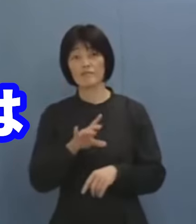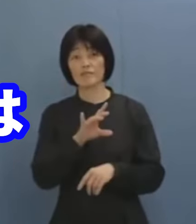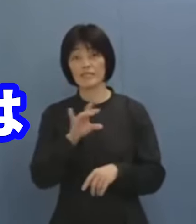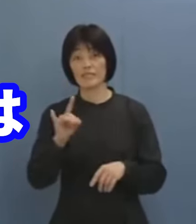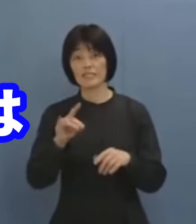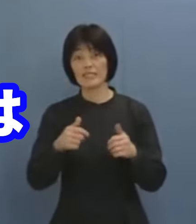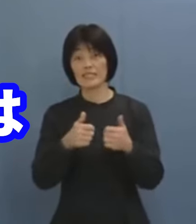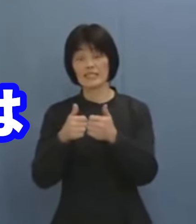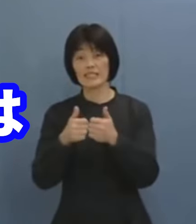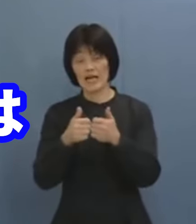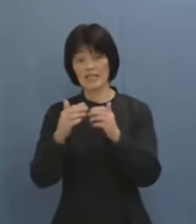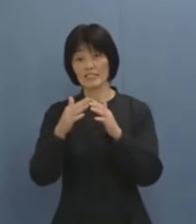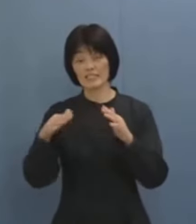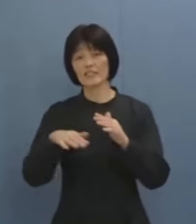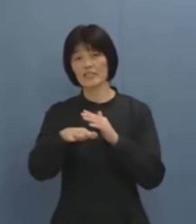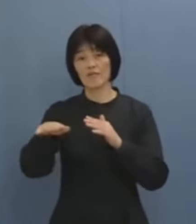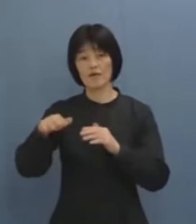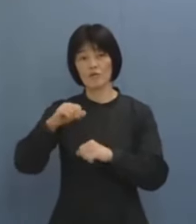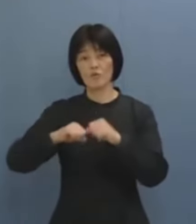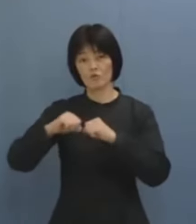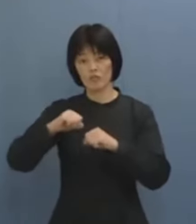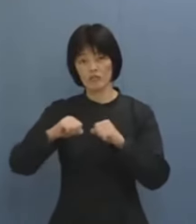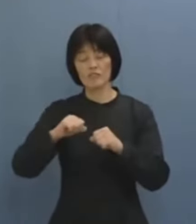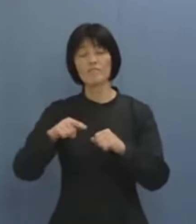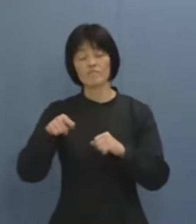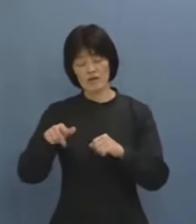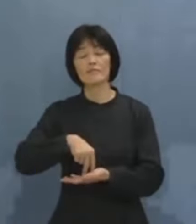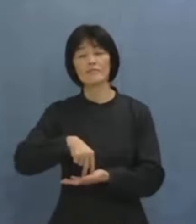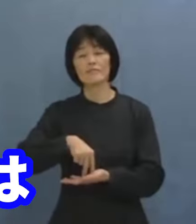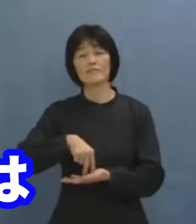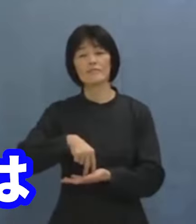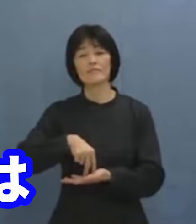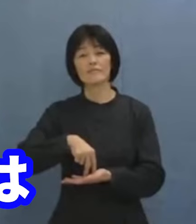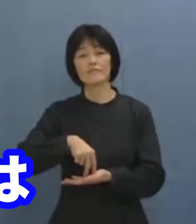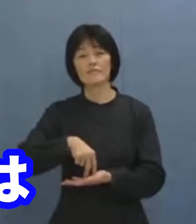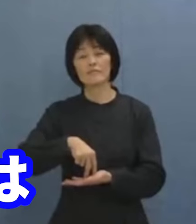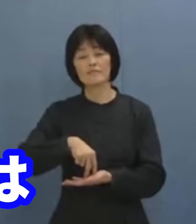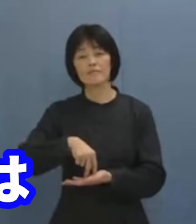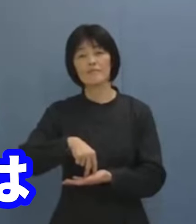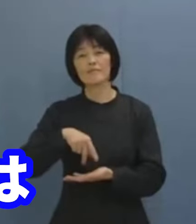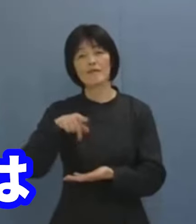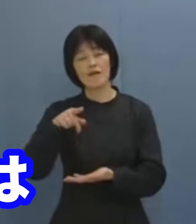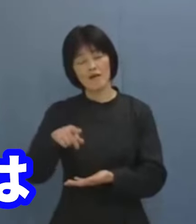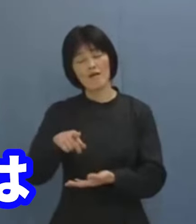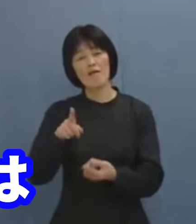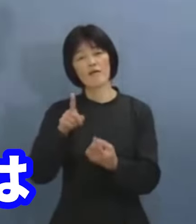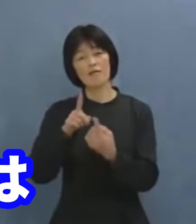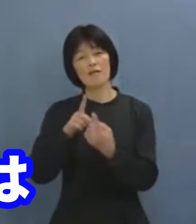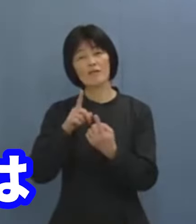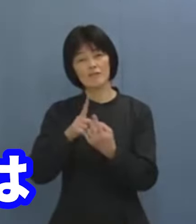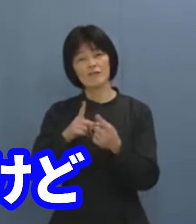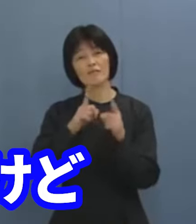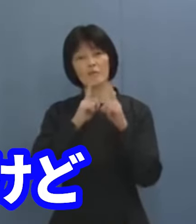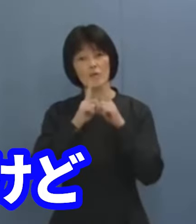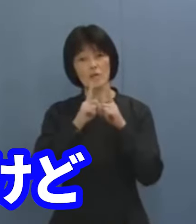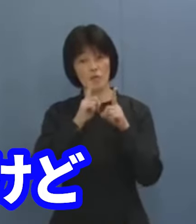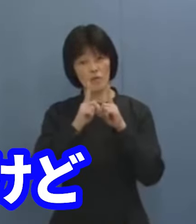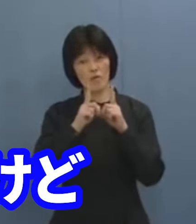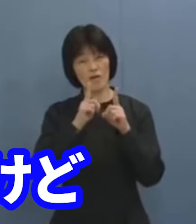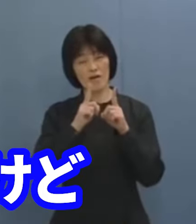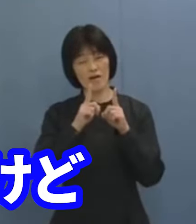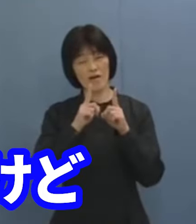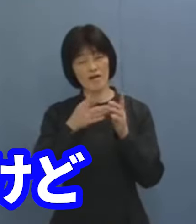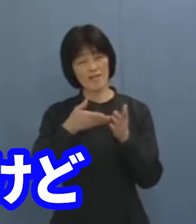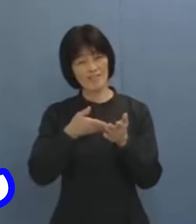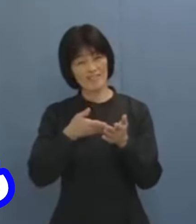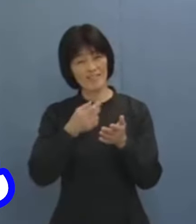ありますので、まあ、私としてそれがどうだというコメントは、まあ、難しいところもあり